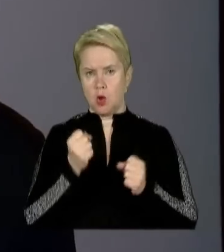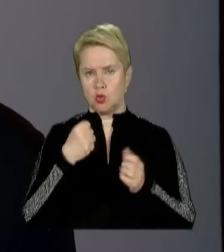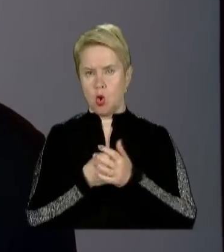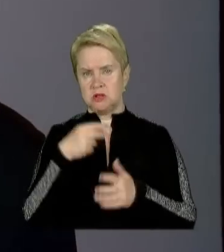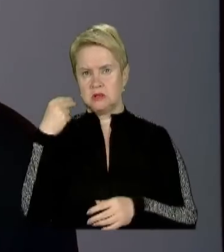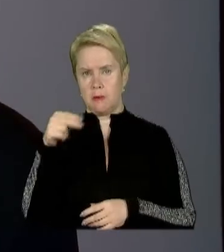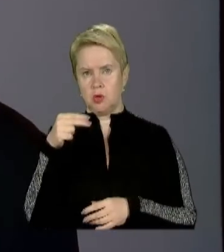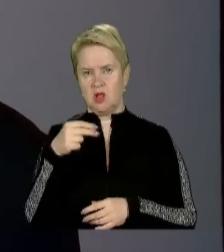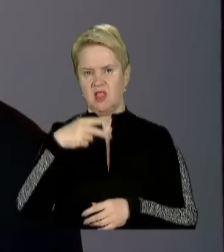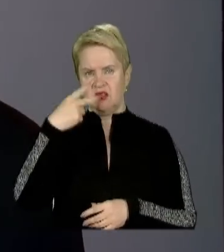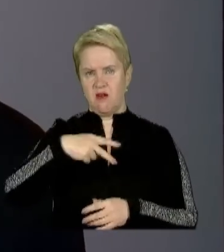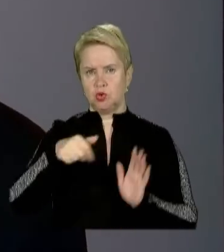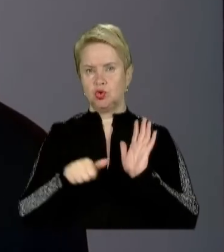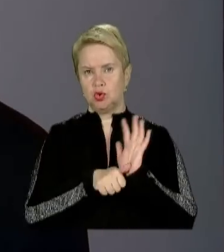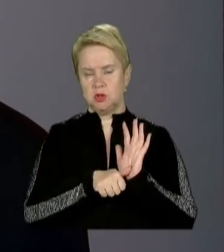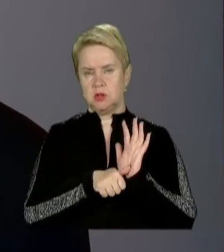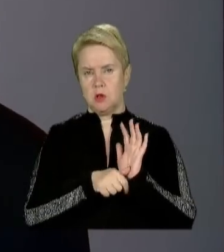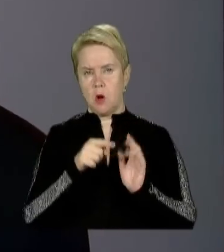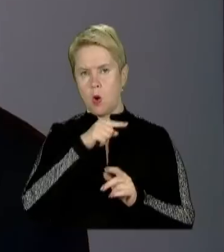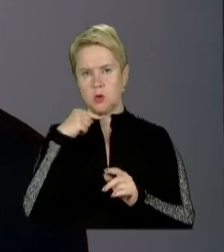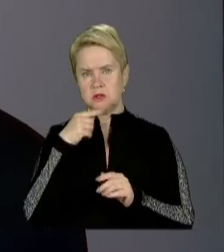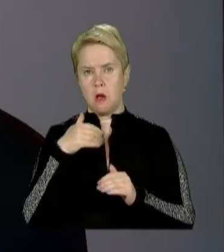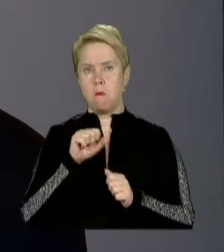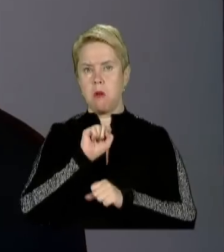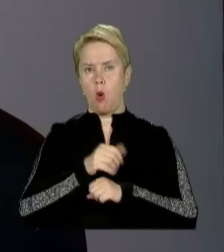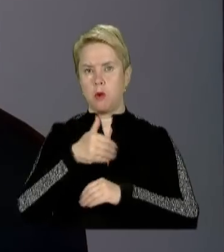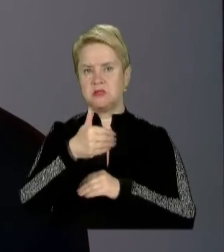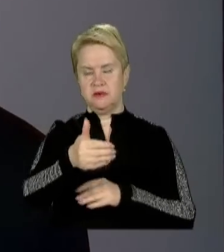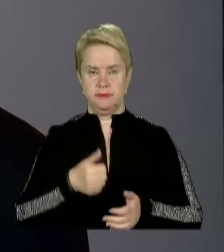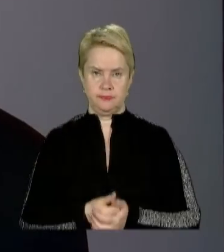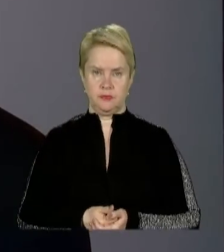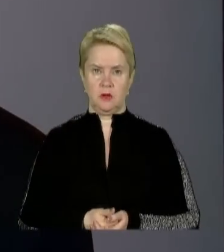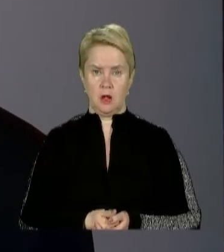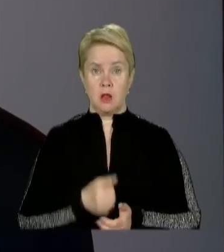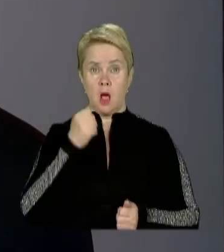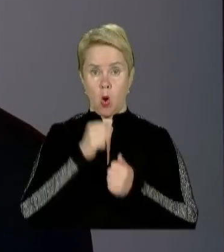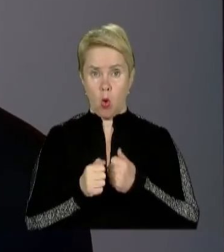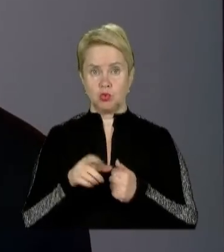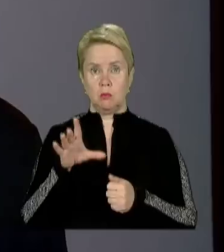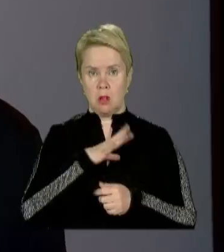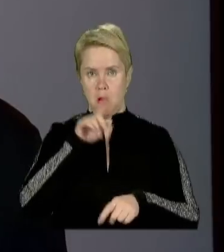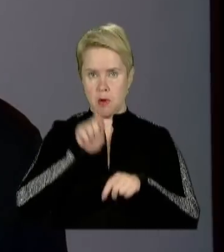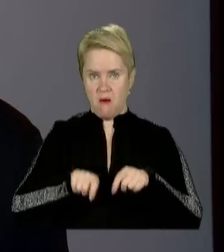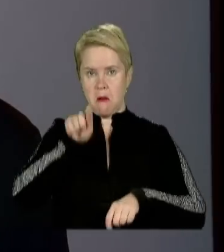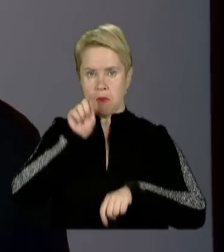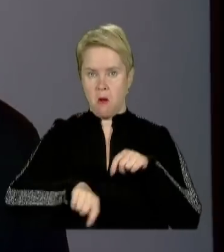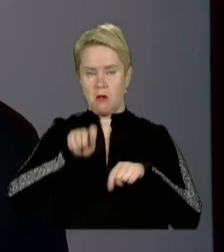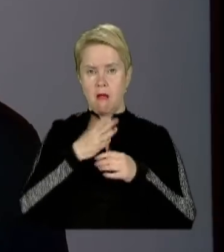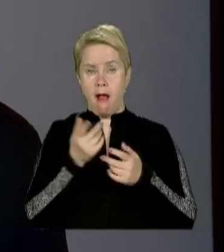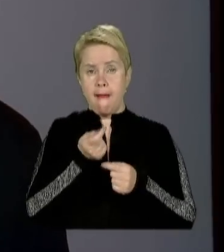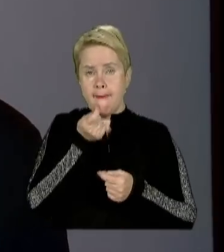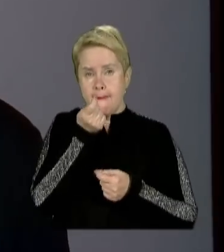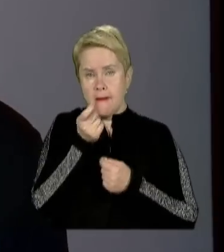Запоріжжя 26 російських блокпостів. На кожному з них була перевірка. Якась